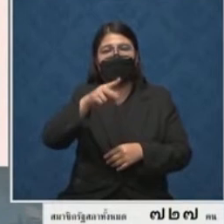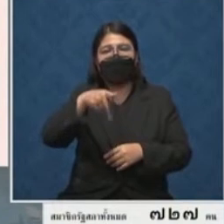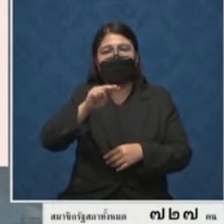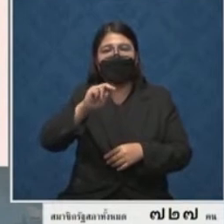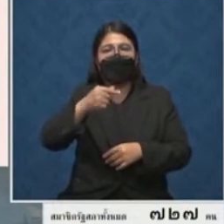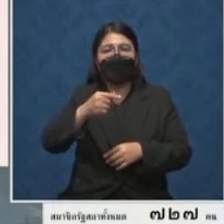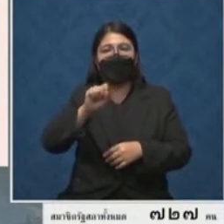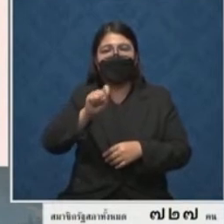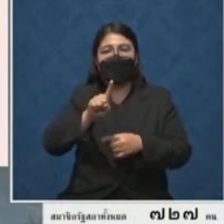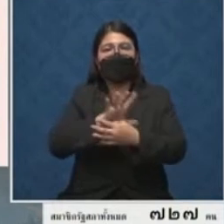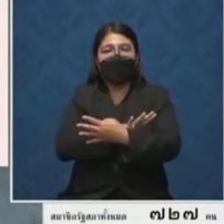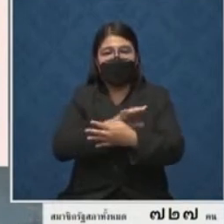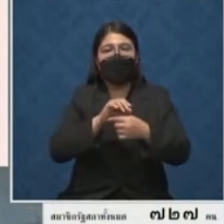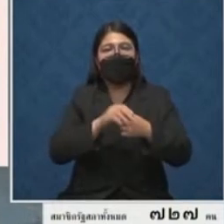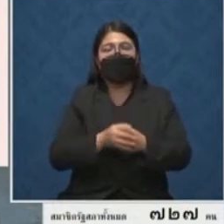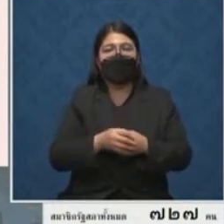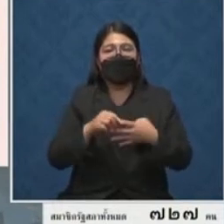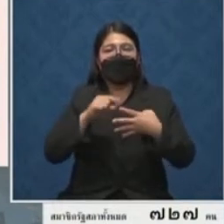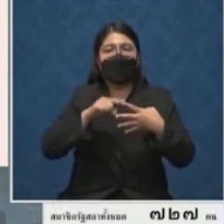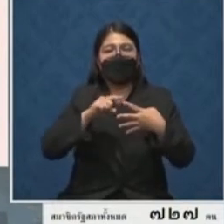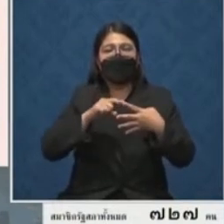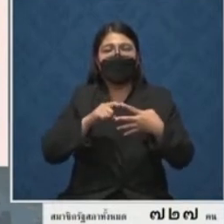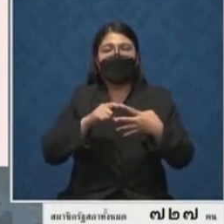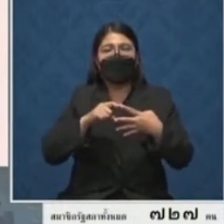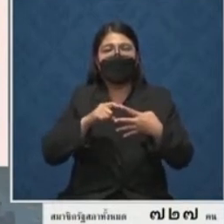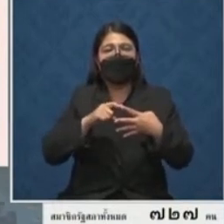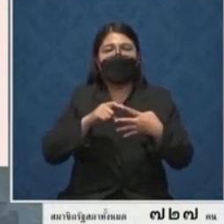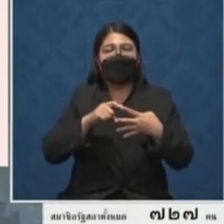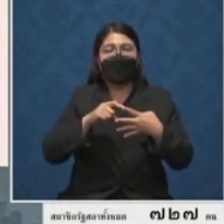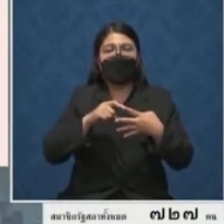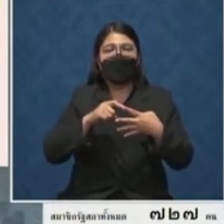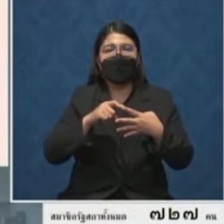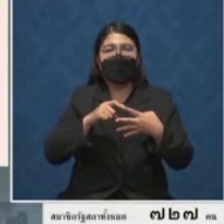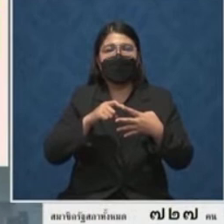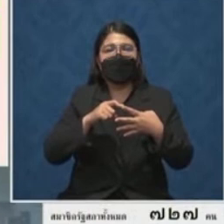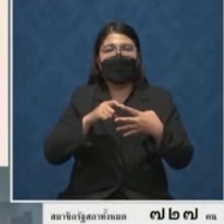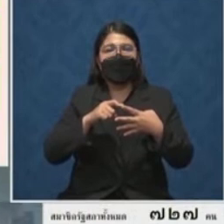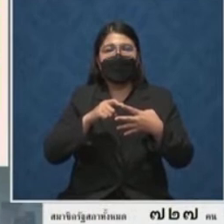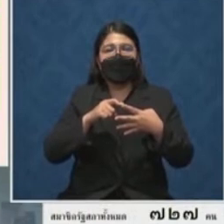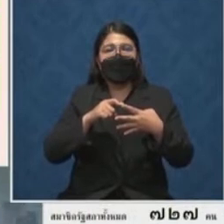น์82เนี่ยยังใช่ไหม